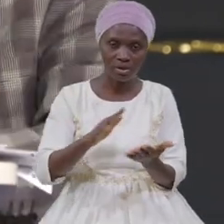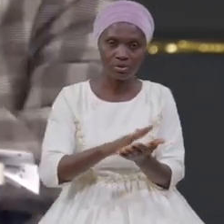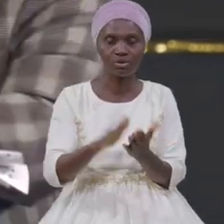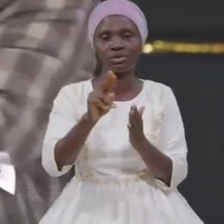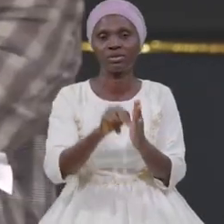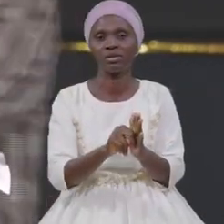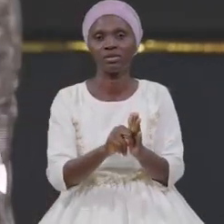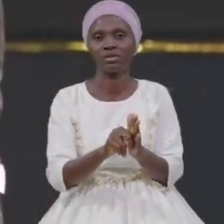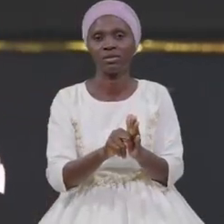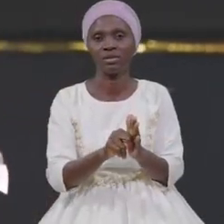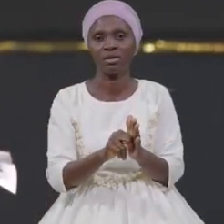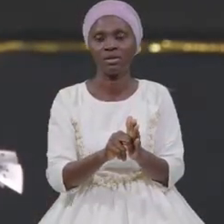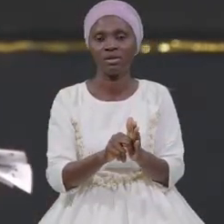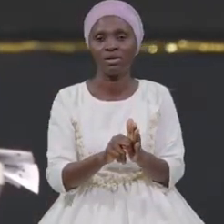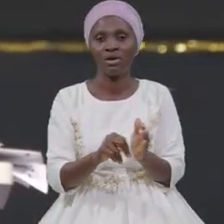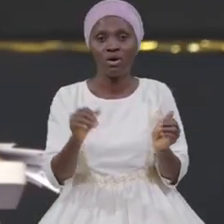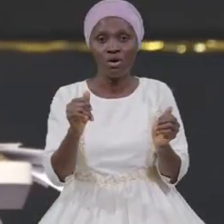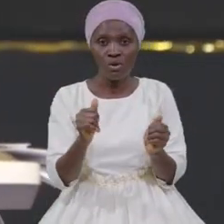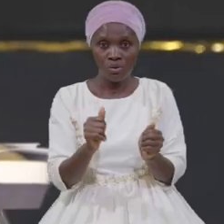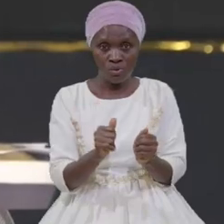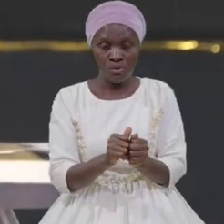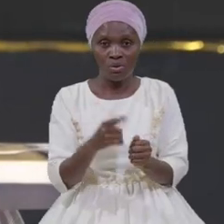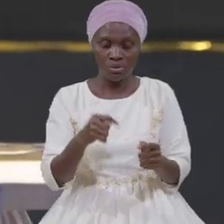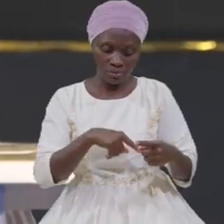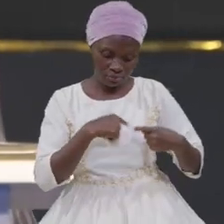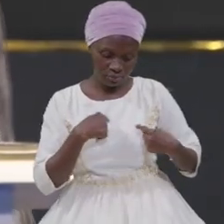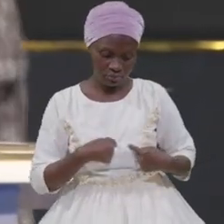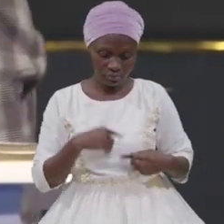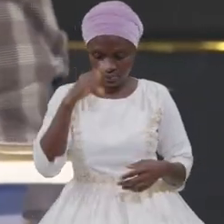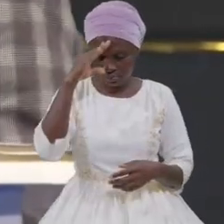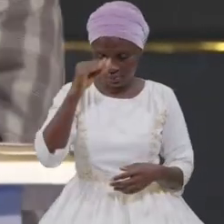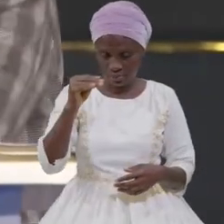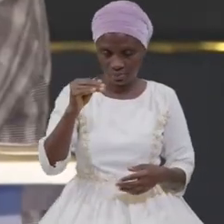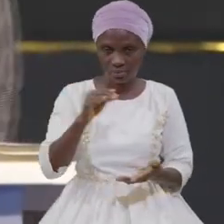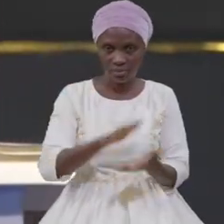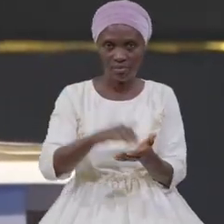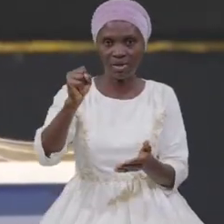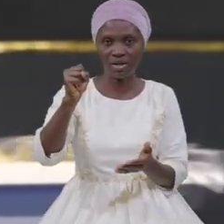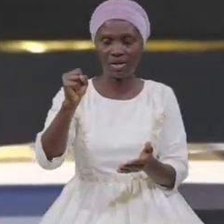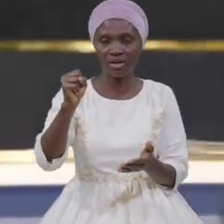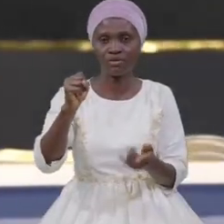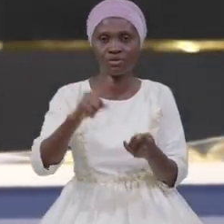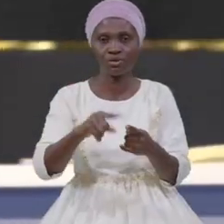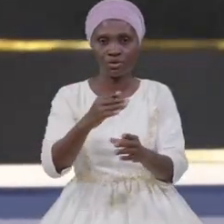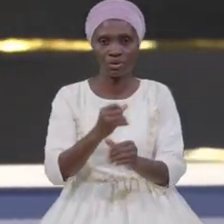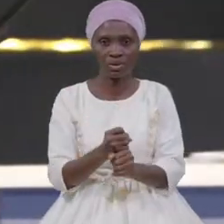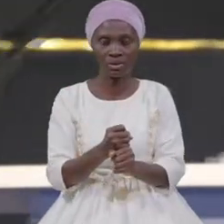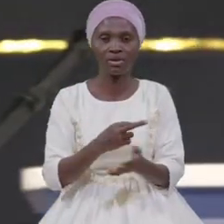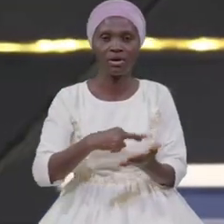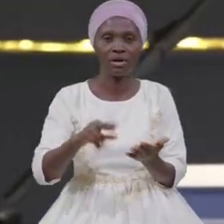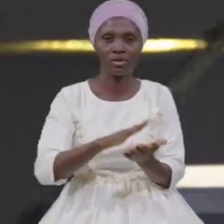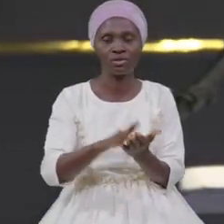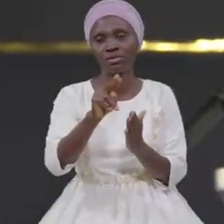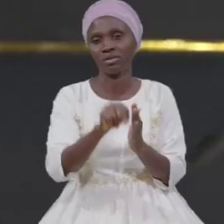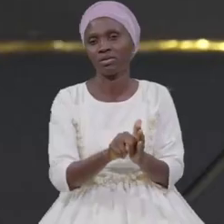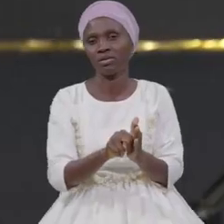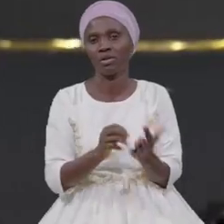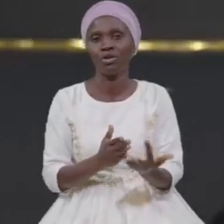C'est du cœur, c'est en croyant du cœur qu'on parvient à la justice. Par la foi en